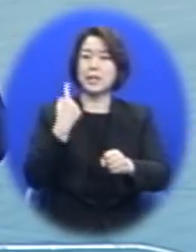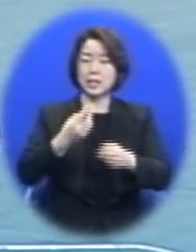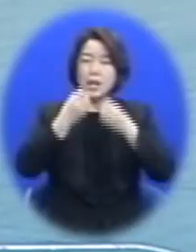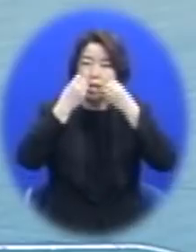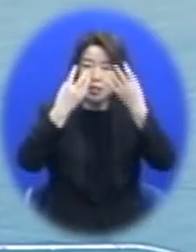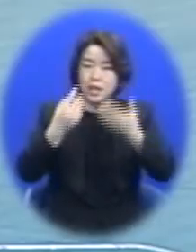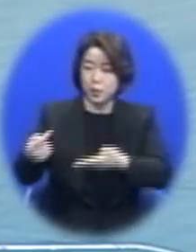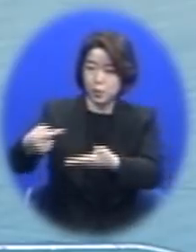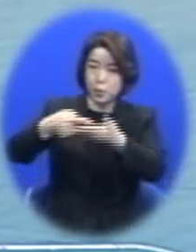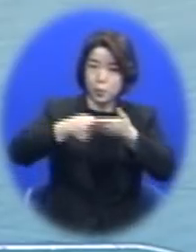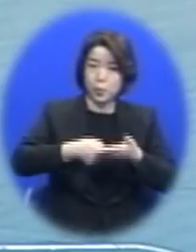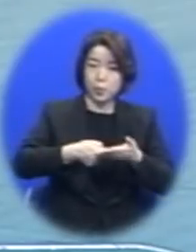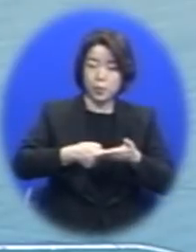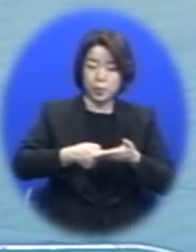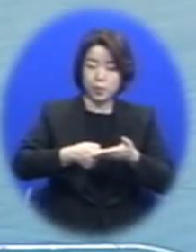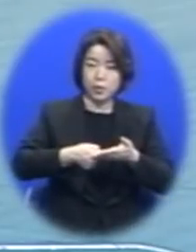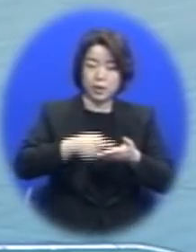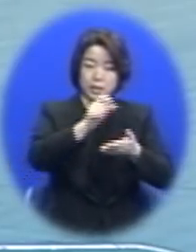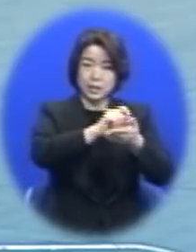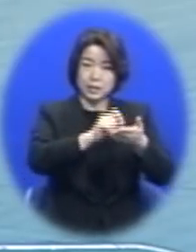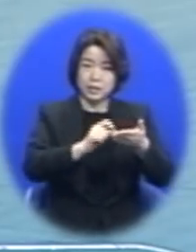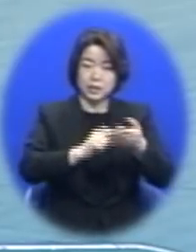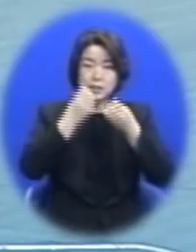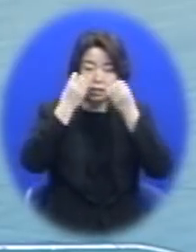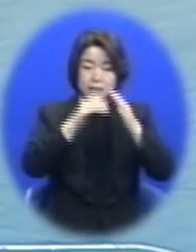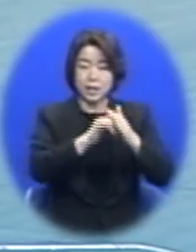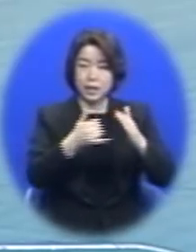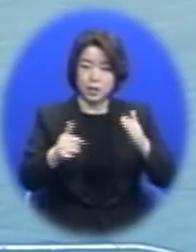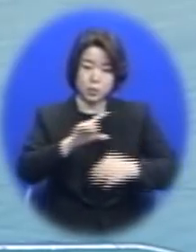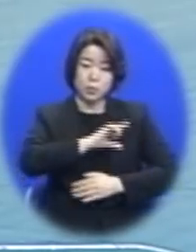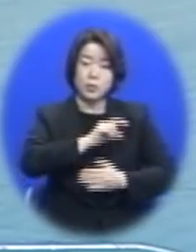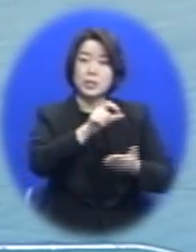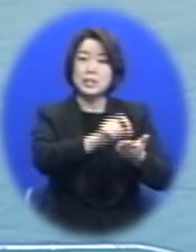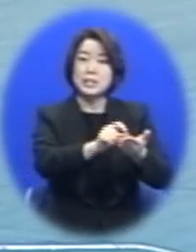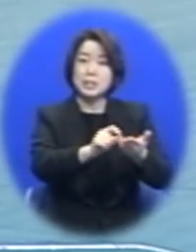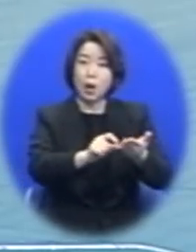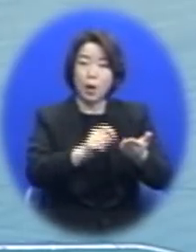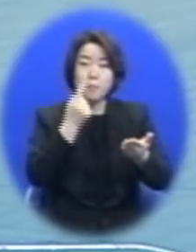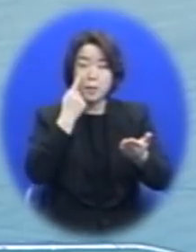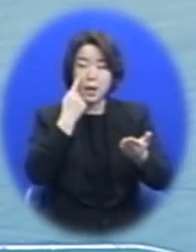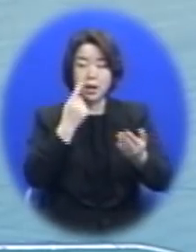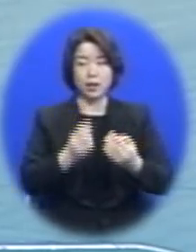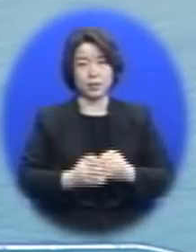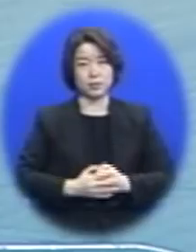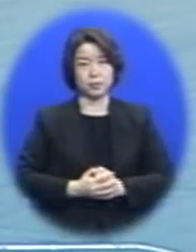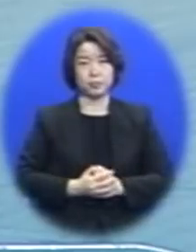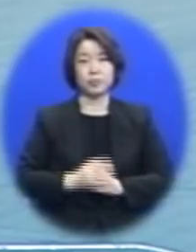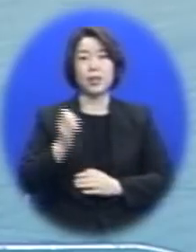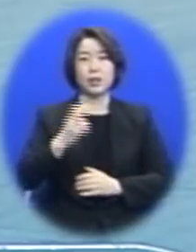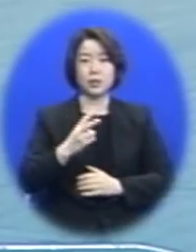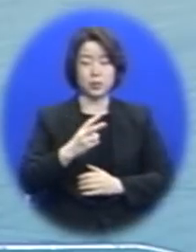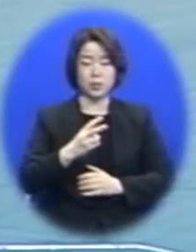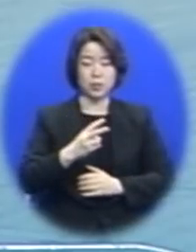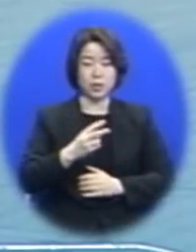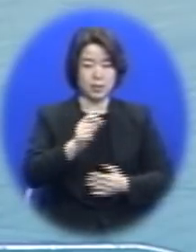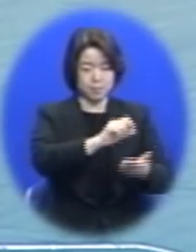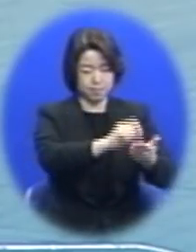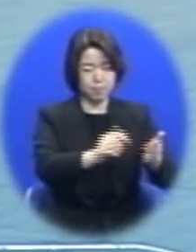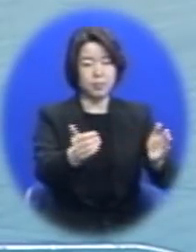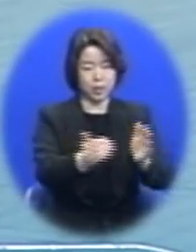등록해 온 교인들 체가 족들의 이름을 한번 써보라 그리고 다 제출을